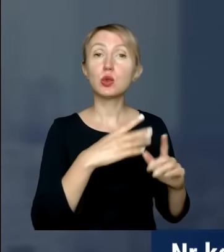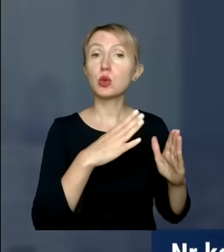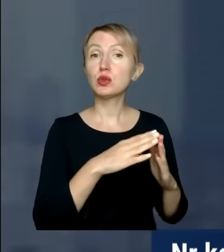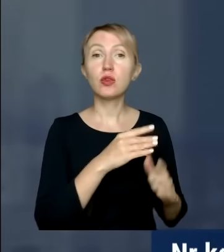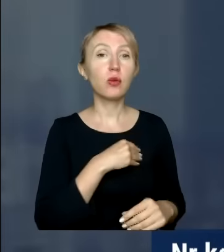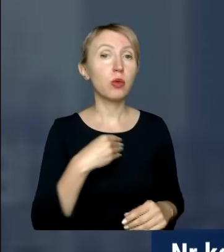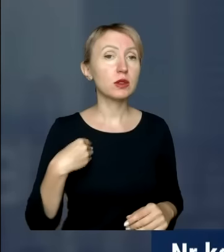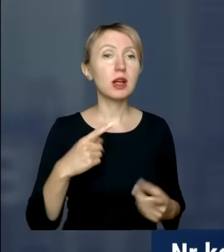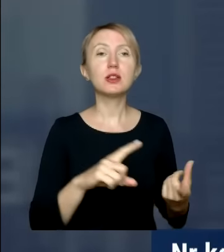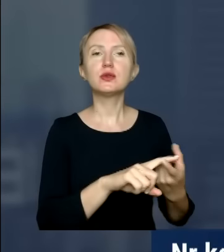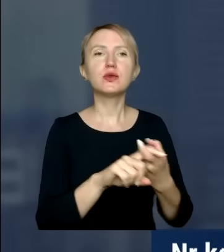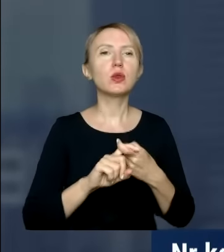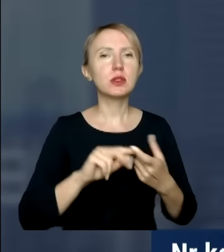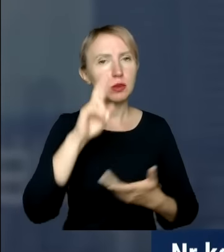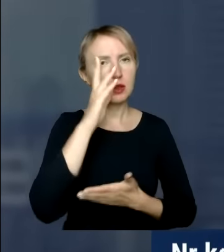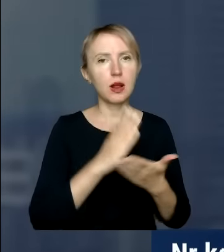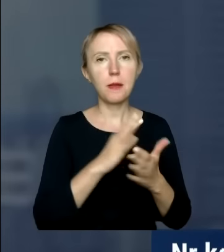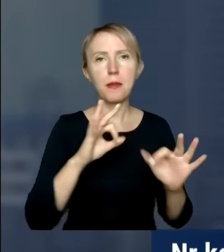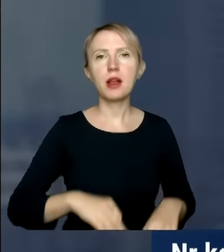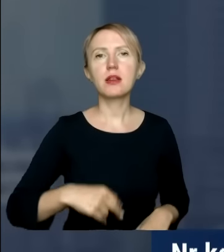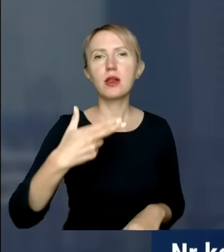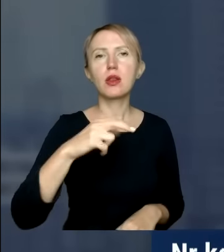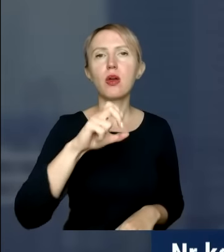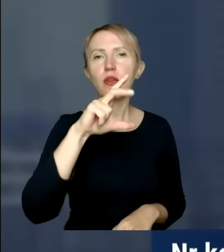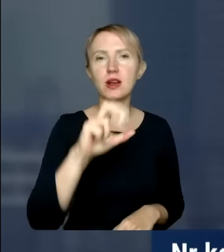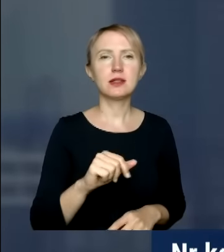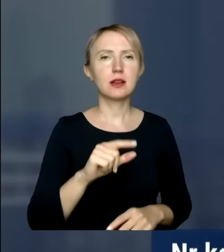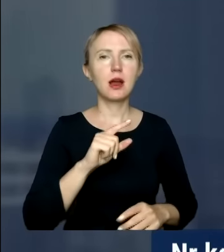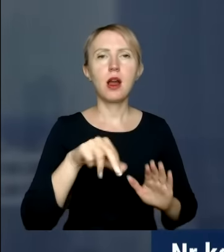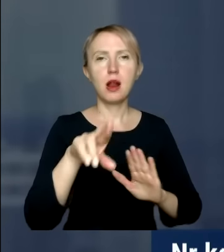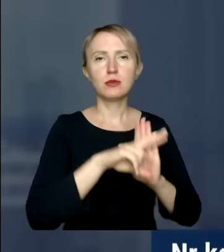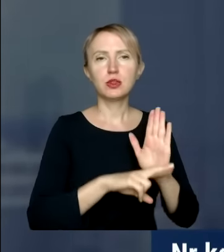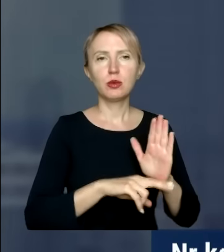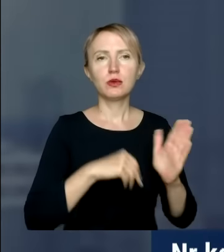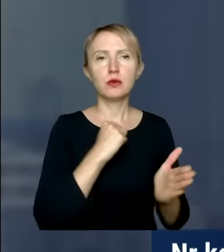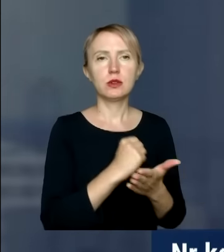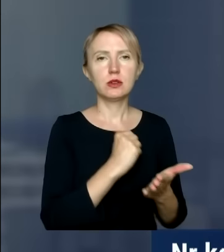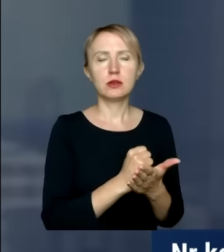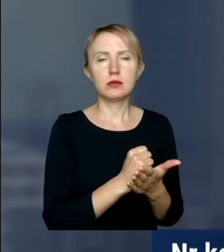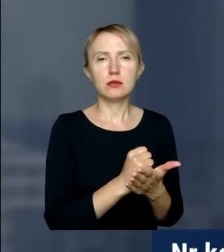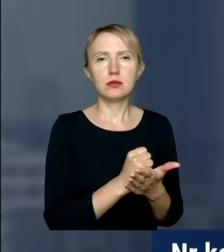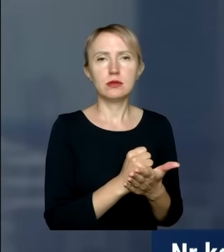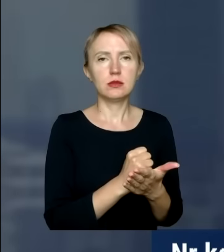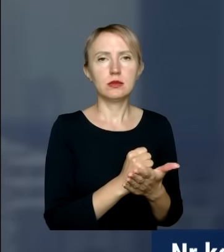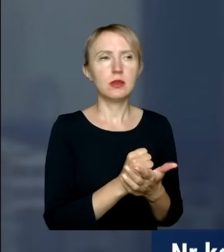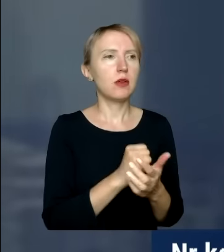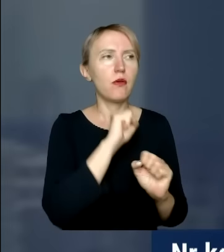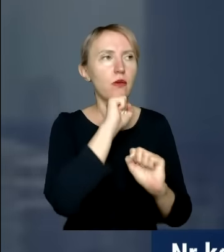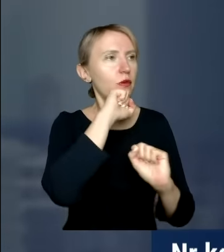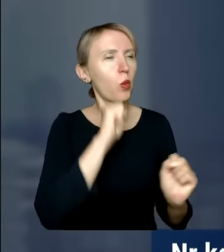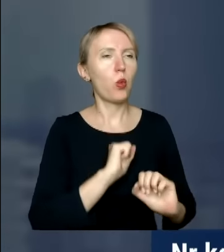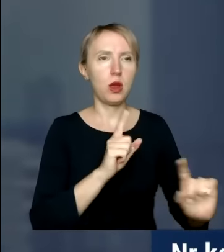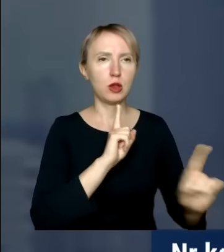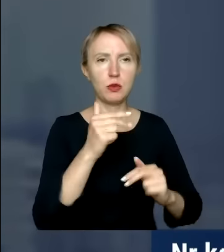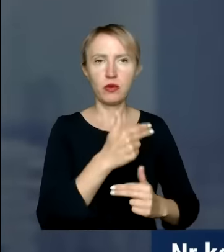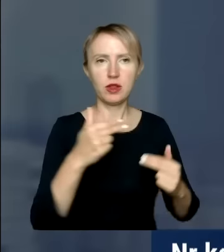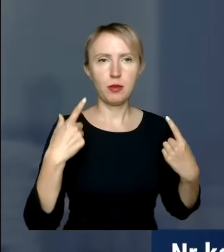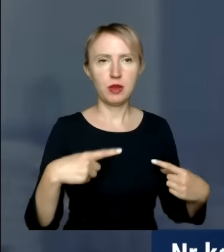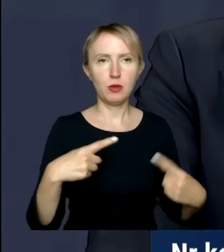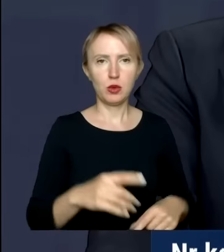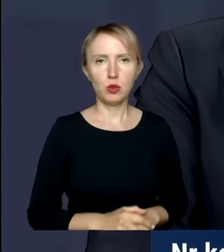ani ze związkami wyznaniowymi pani Nowacka swojego rozporządzenia w tej sprawie nawet nie zamieniła zdania z nimi na ten temat żeby